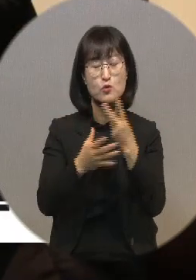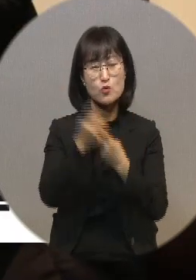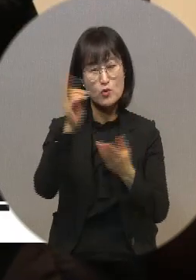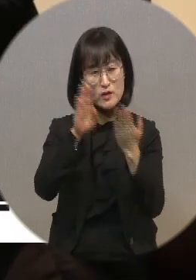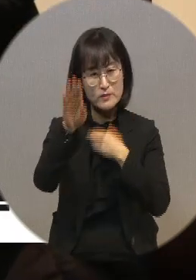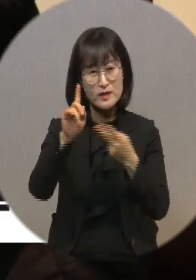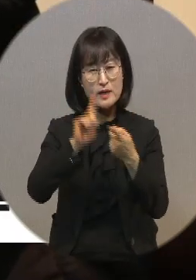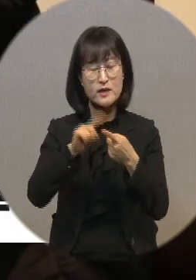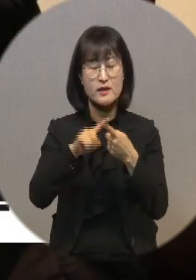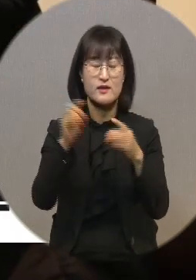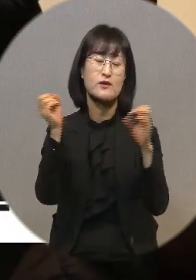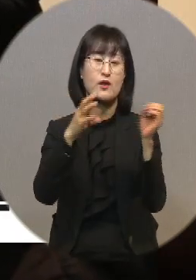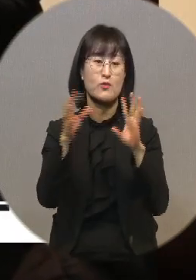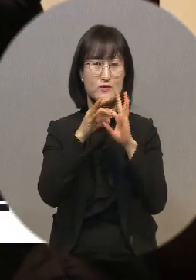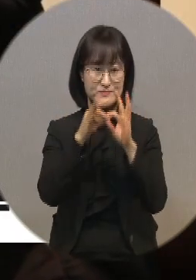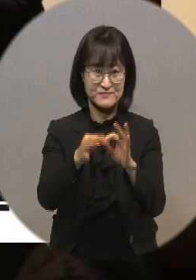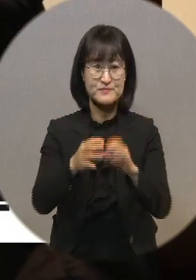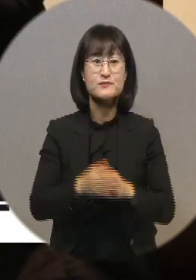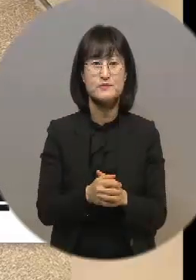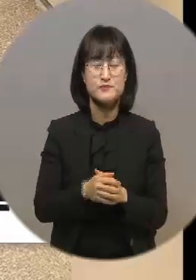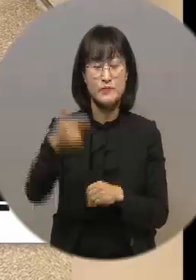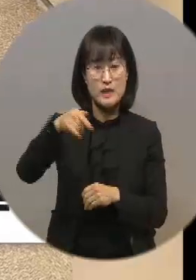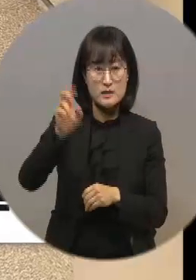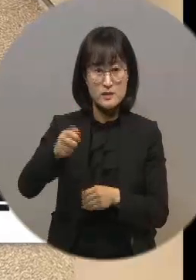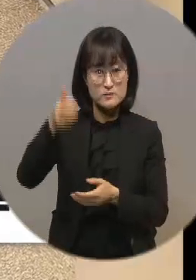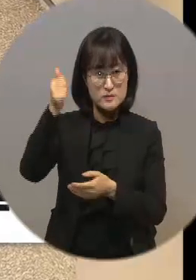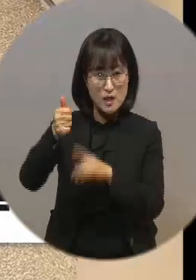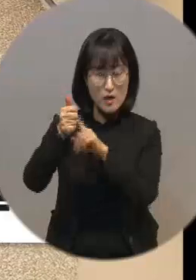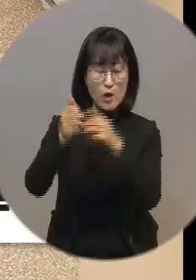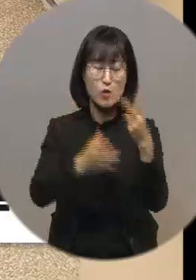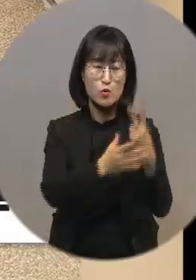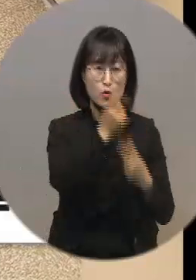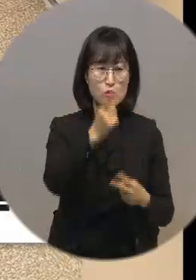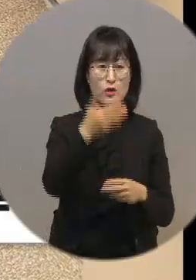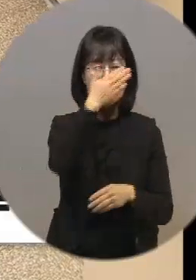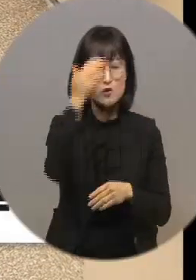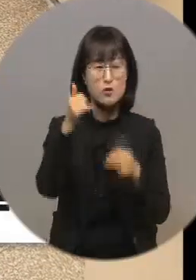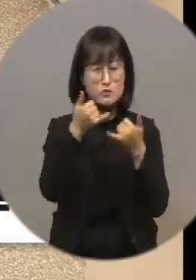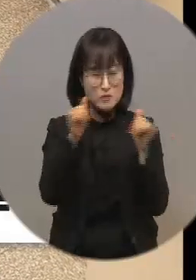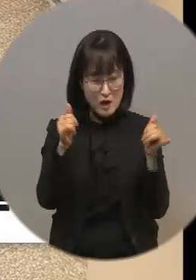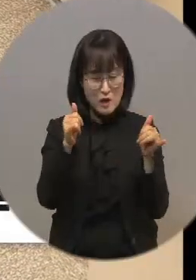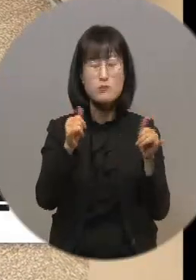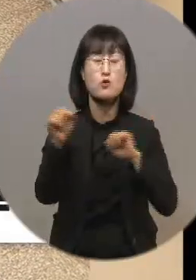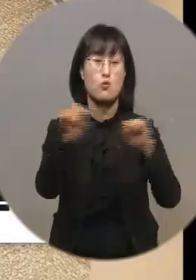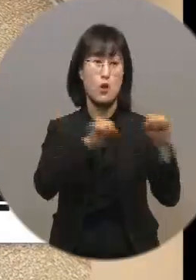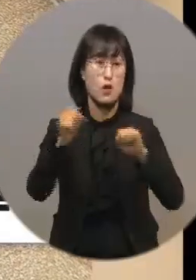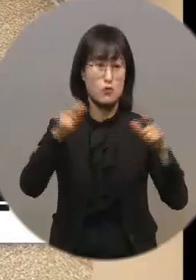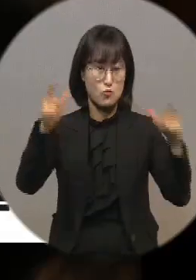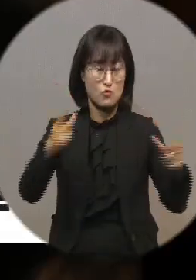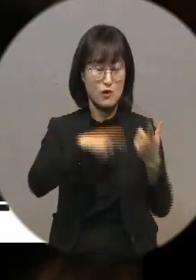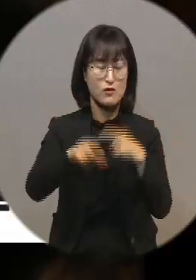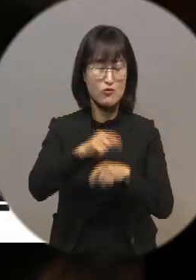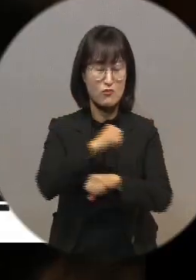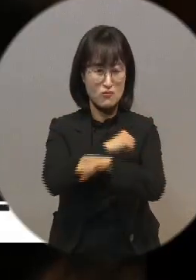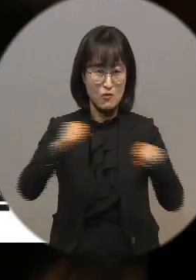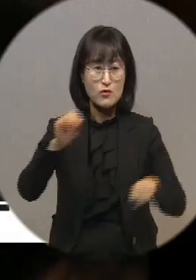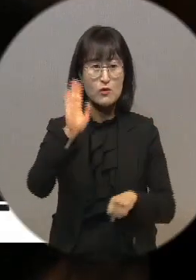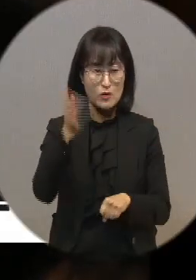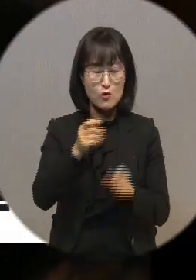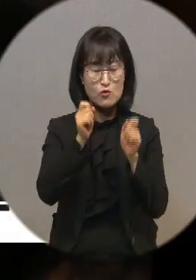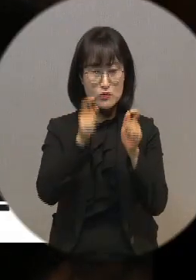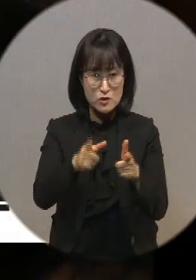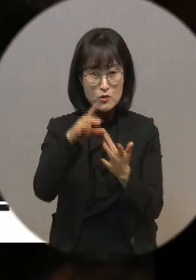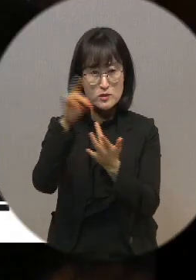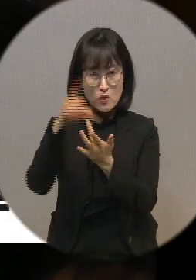대한 이야기를 나눴습니다. 김수경 차관은 통일은 우리 청년들의 활동 공간을 넓히고 다양한 분야에서 기회와